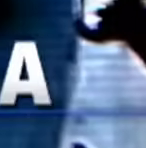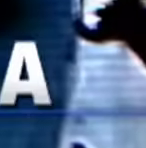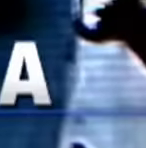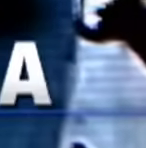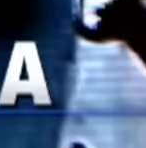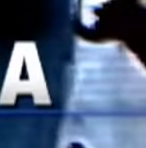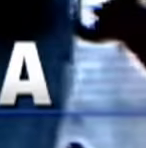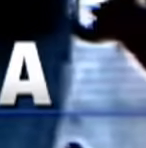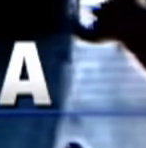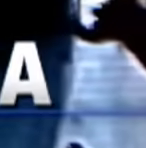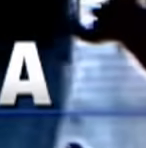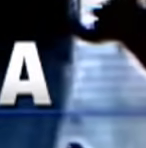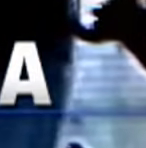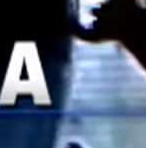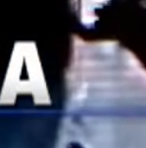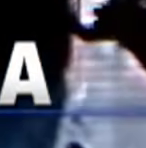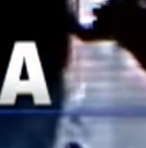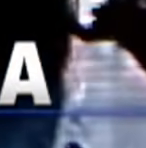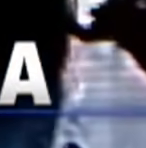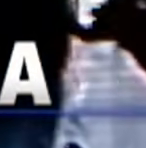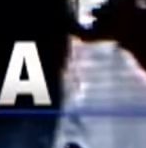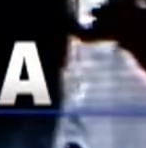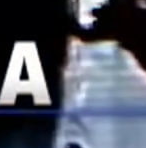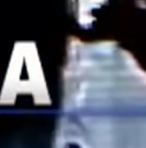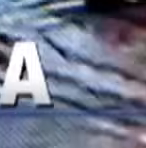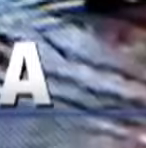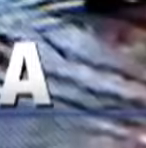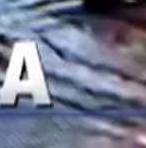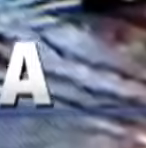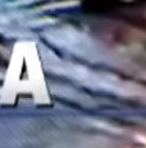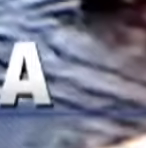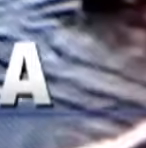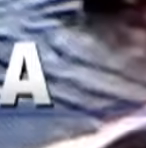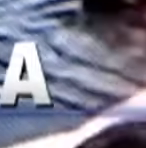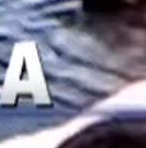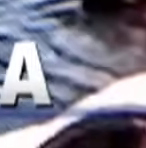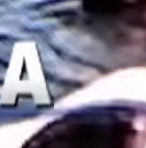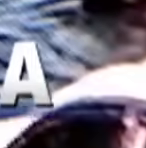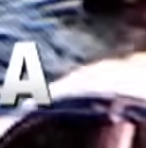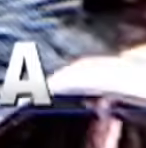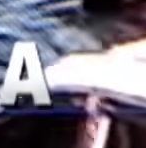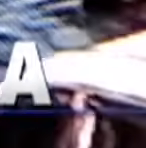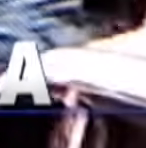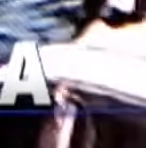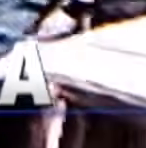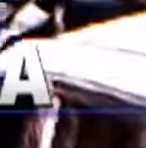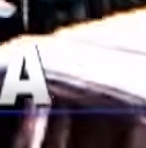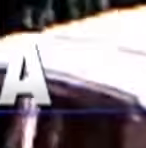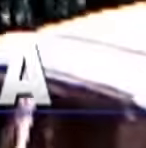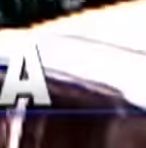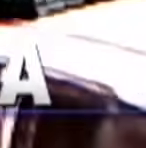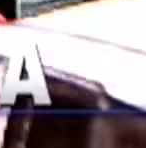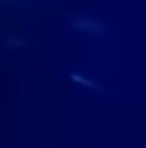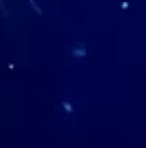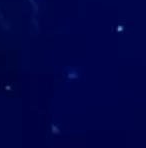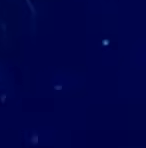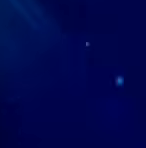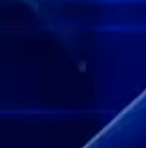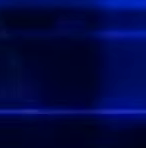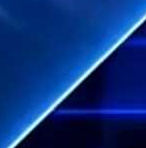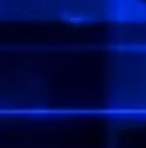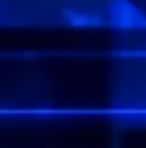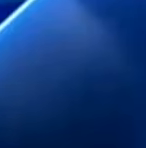Sa Pulsa Video, nakabag ang driver sa Quezon City, tinangkang sagasaan ng motoristang nadisgrasya niya.